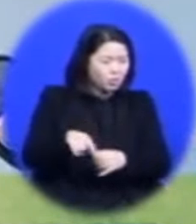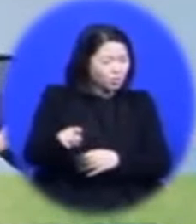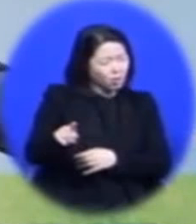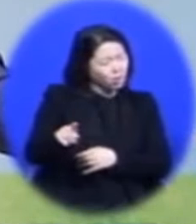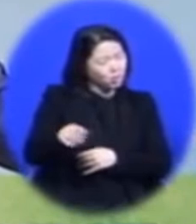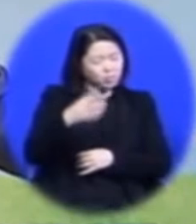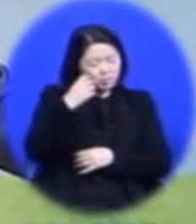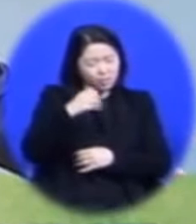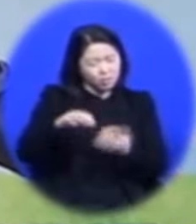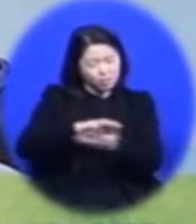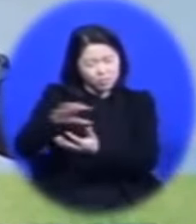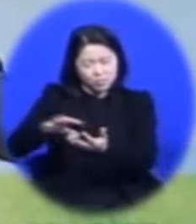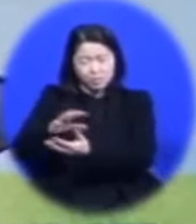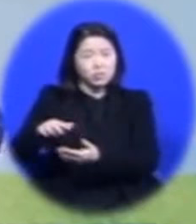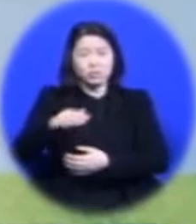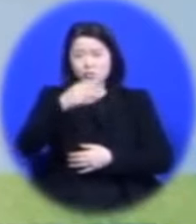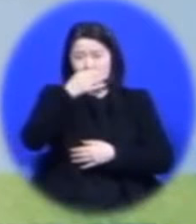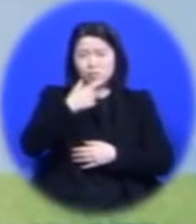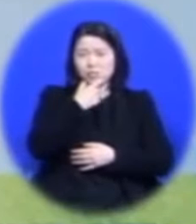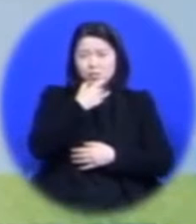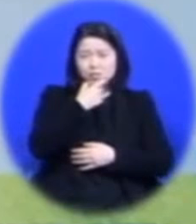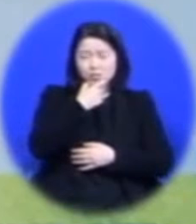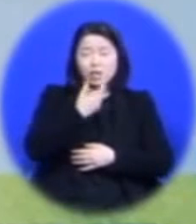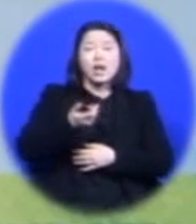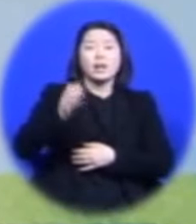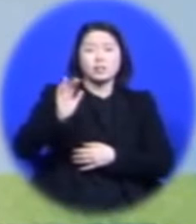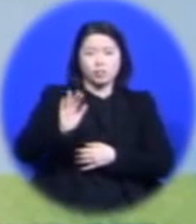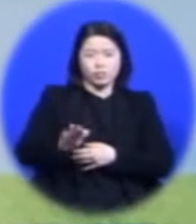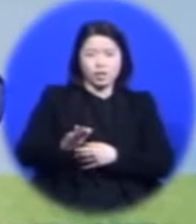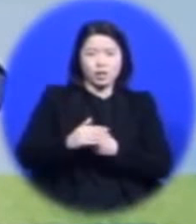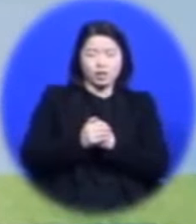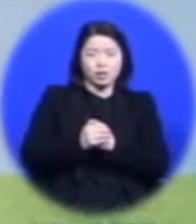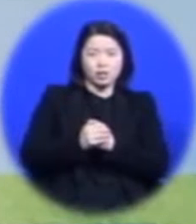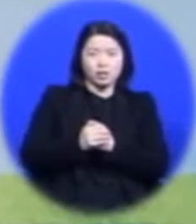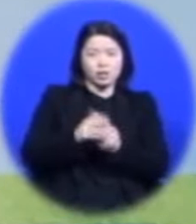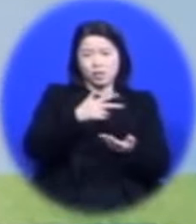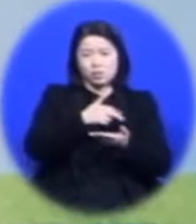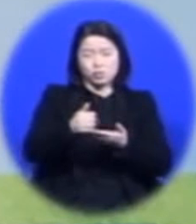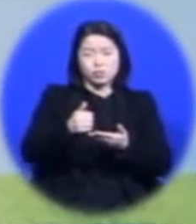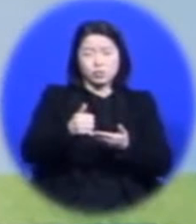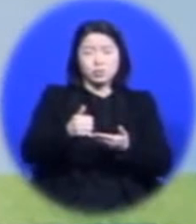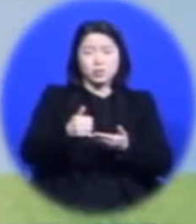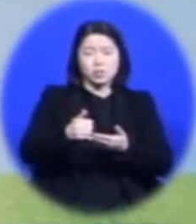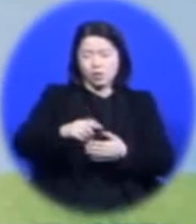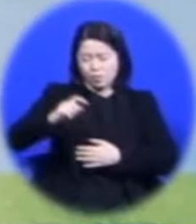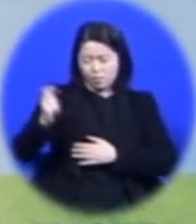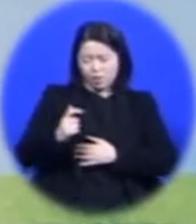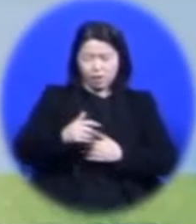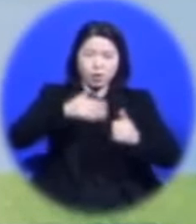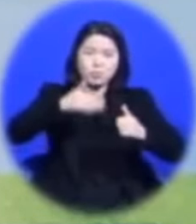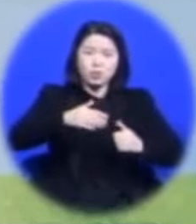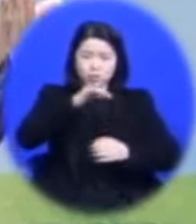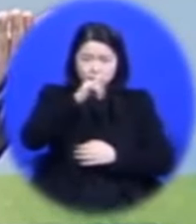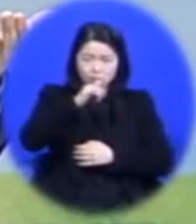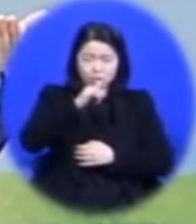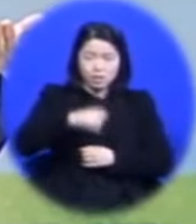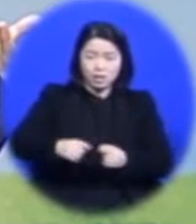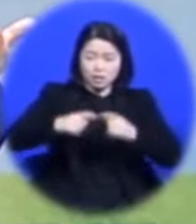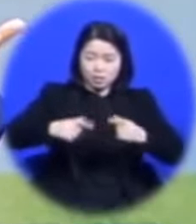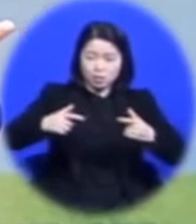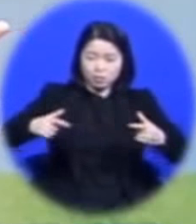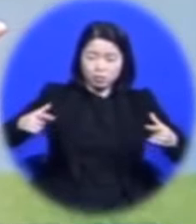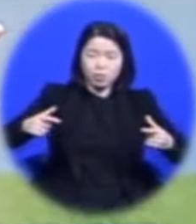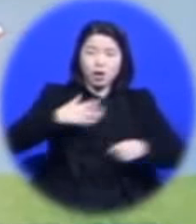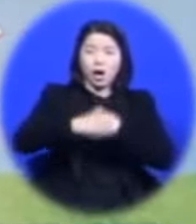사람과 어기기 싫 얽매이 싫어요 그런데 주께서 강건하시고 점점점 하나님 나라를